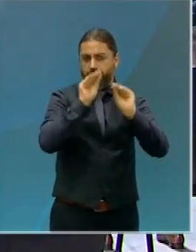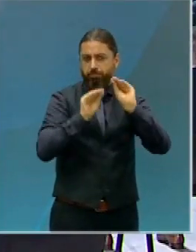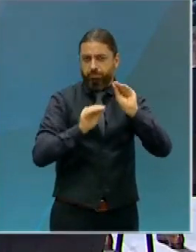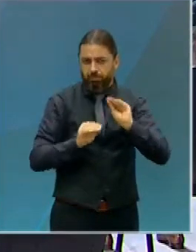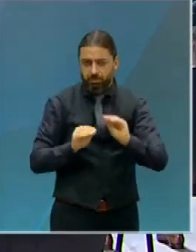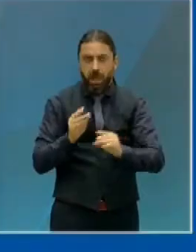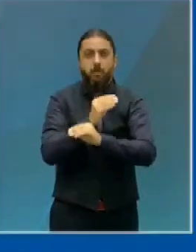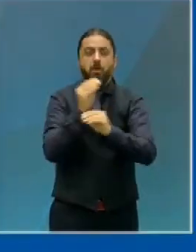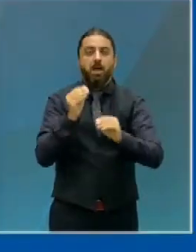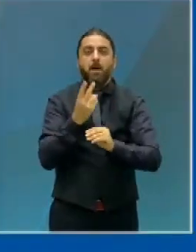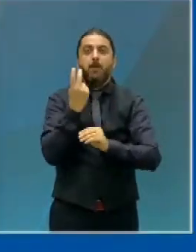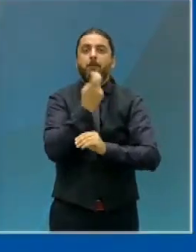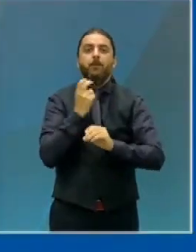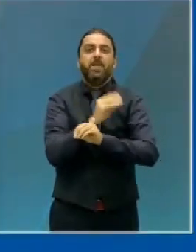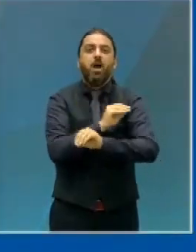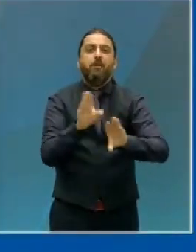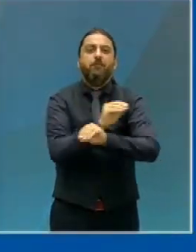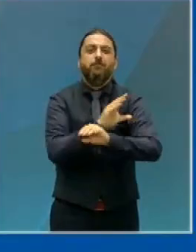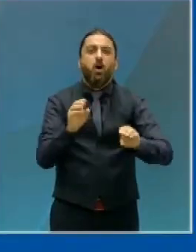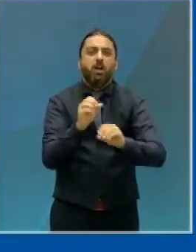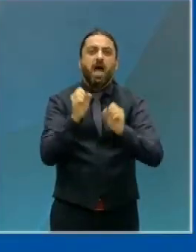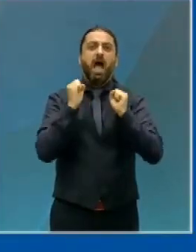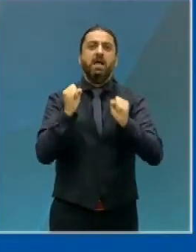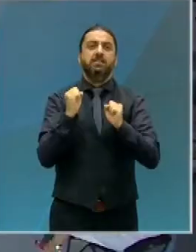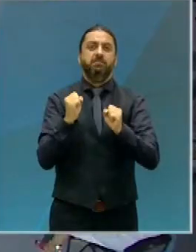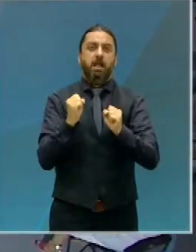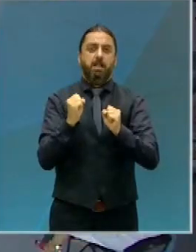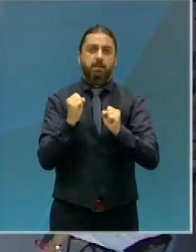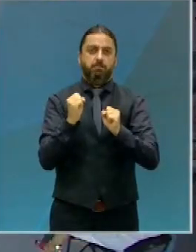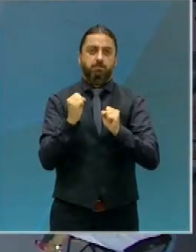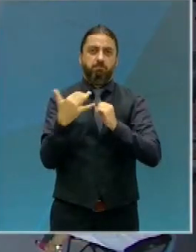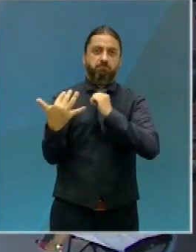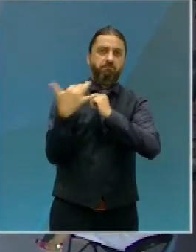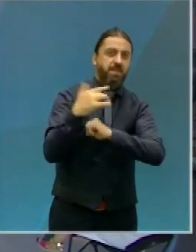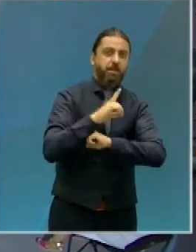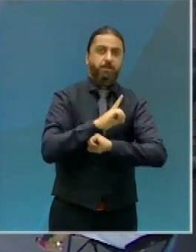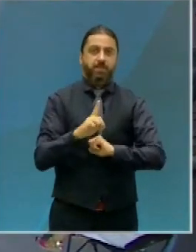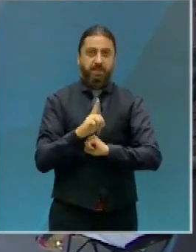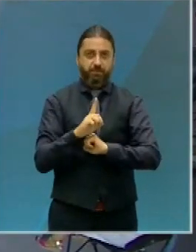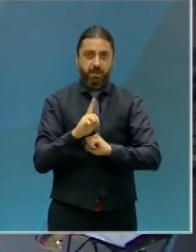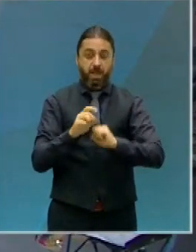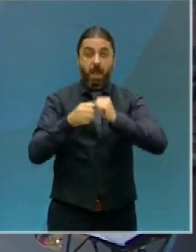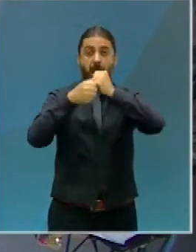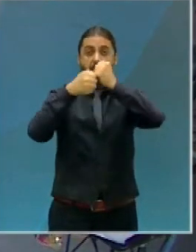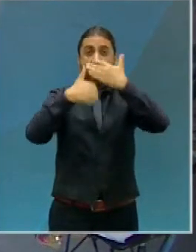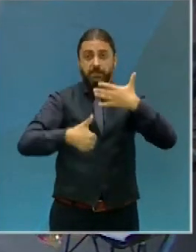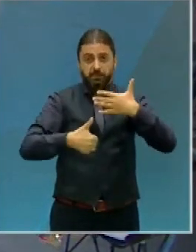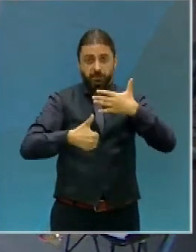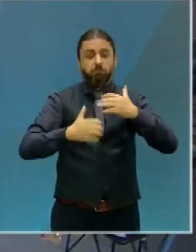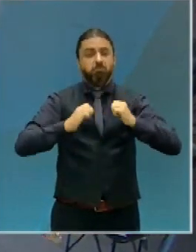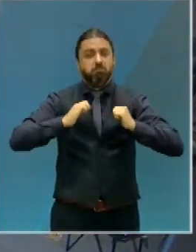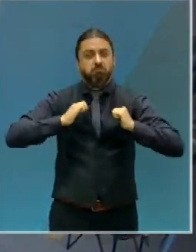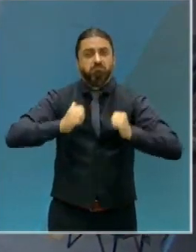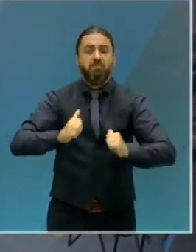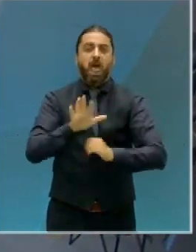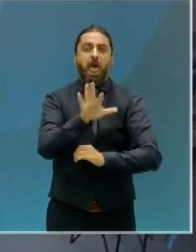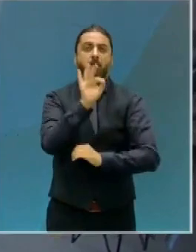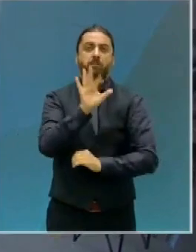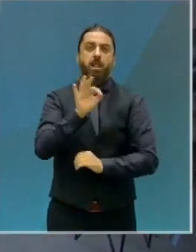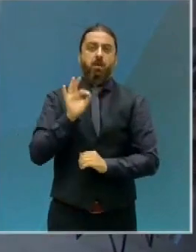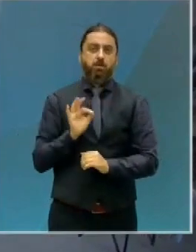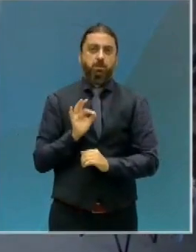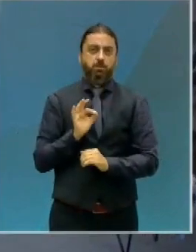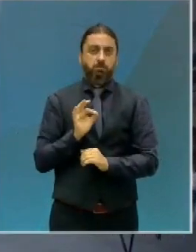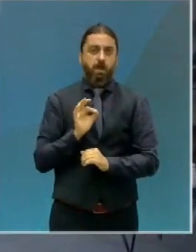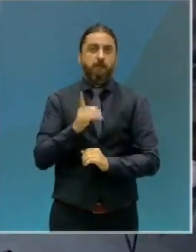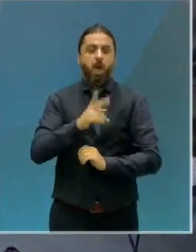στην πληροφορία και συνεπώς έγκαιρη κινητοποίηση. Πρόκειται για 6 γενναίες επιλογές. 6 τολμηρές